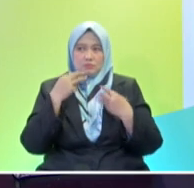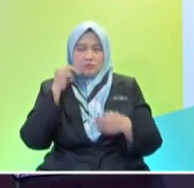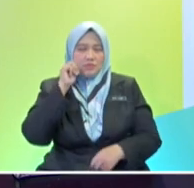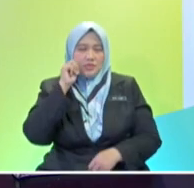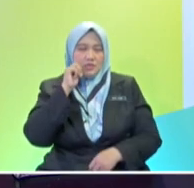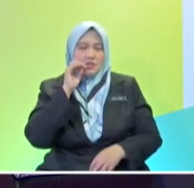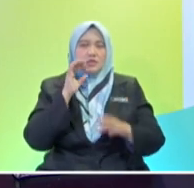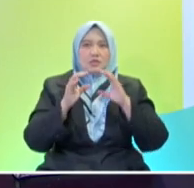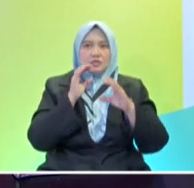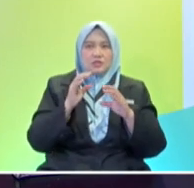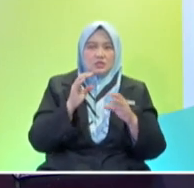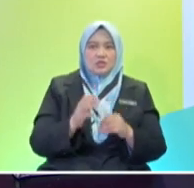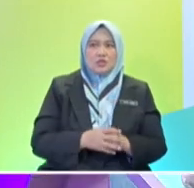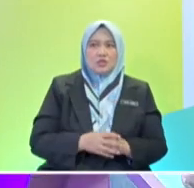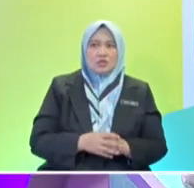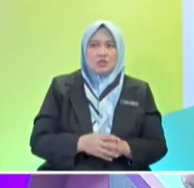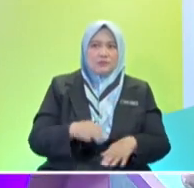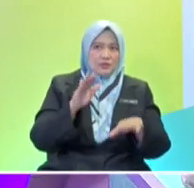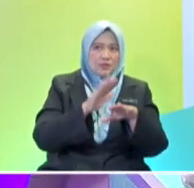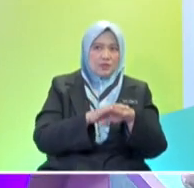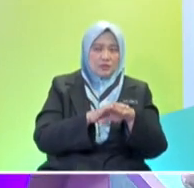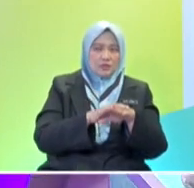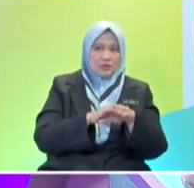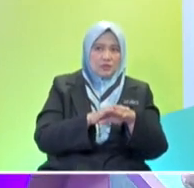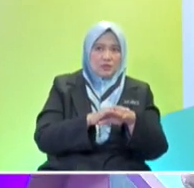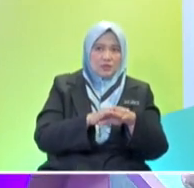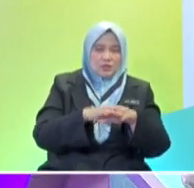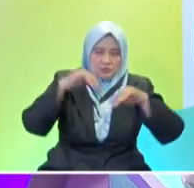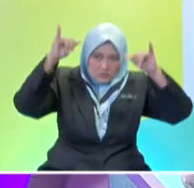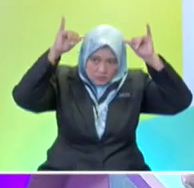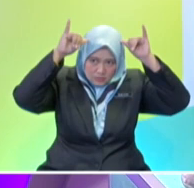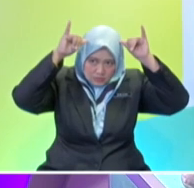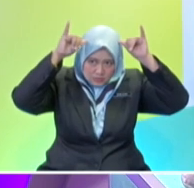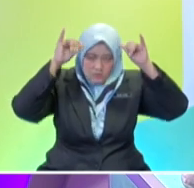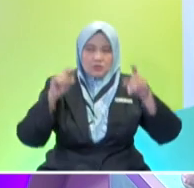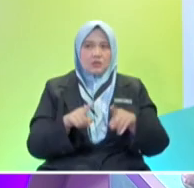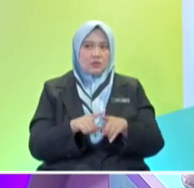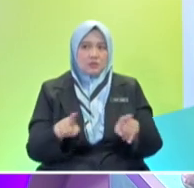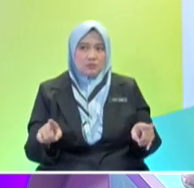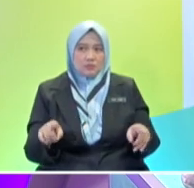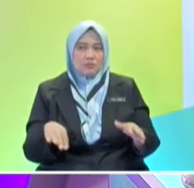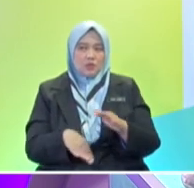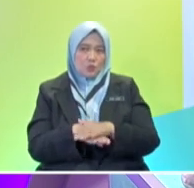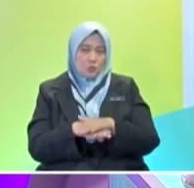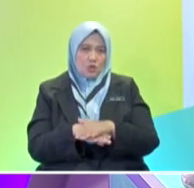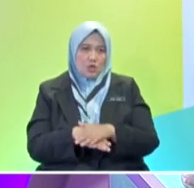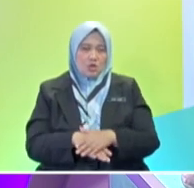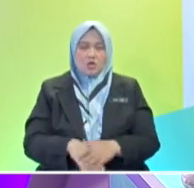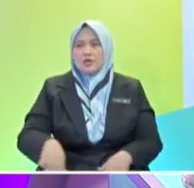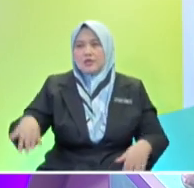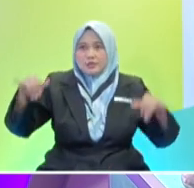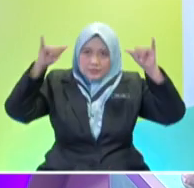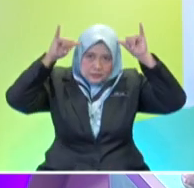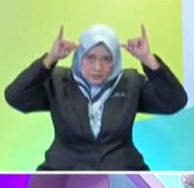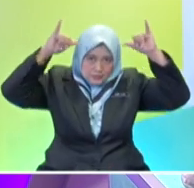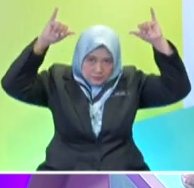kerbau. Mira tidak dapat meneka dengan betul murid-murid disebabkan oleh badannya kelihatan sama. Sedangkan ia sebenarnya haiwan